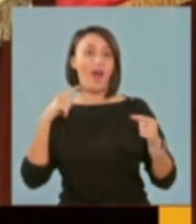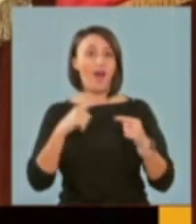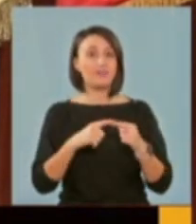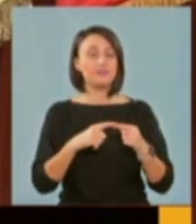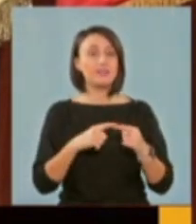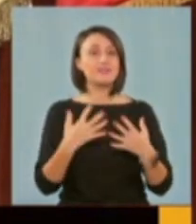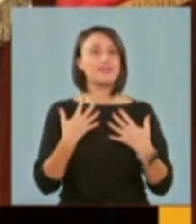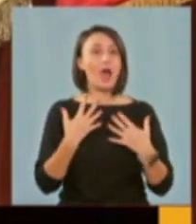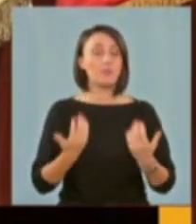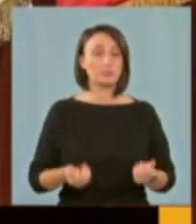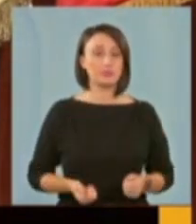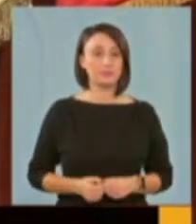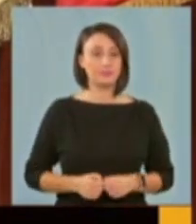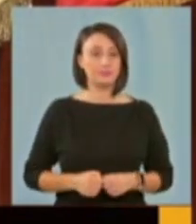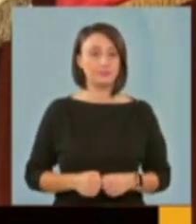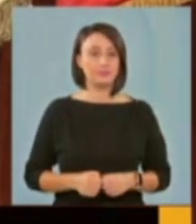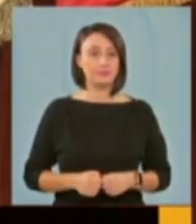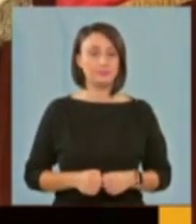antifragil.